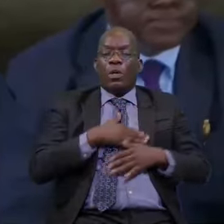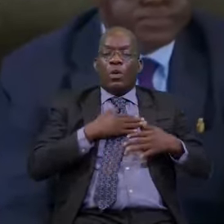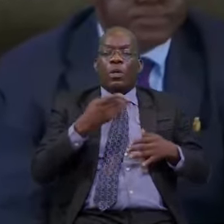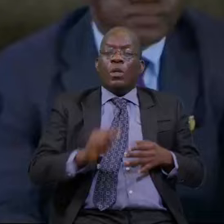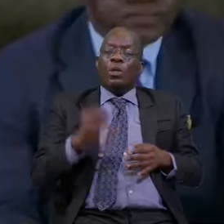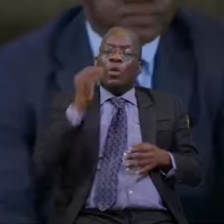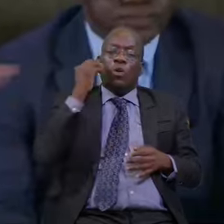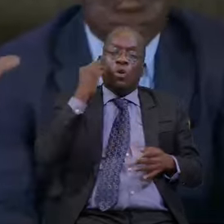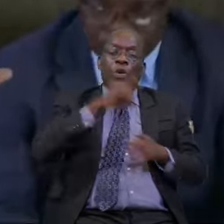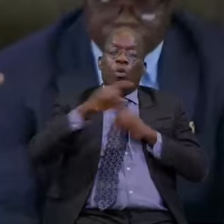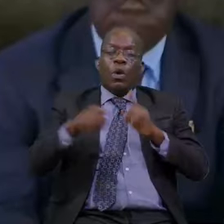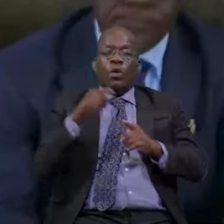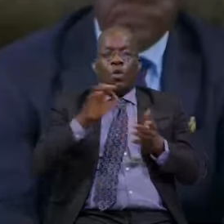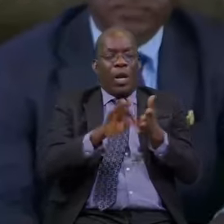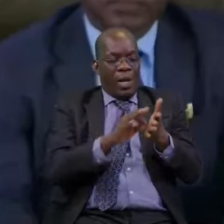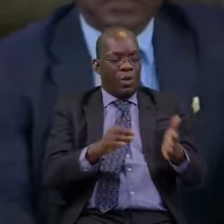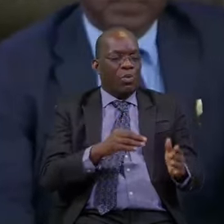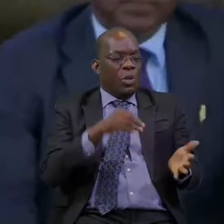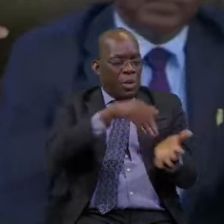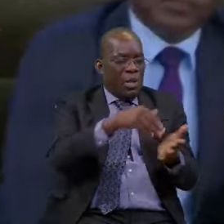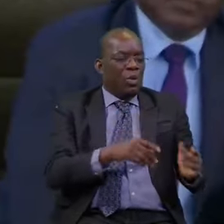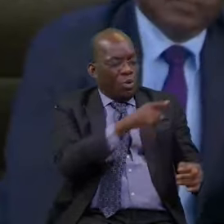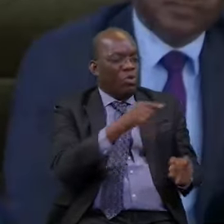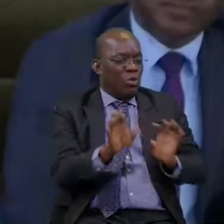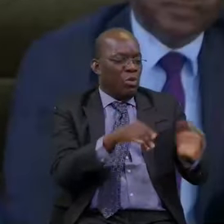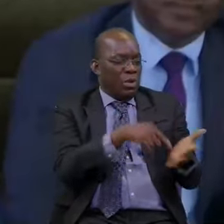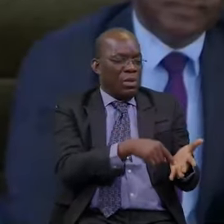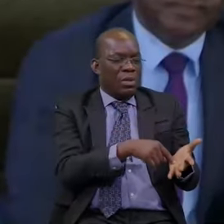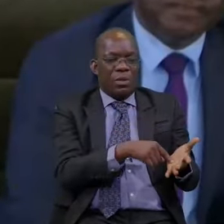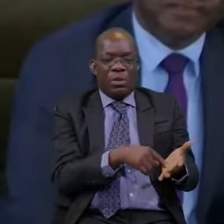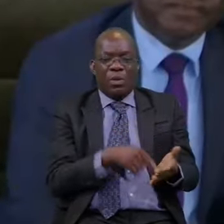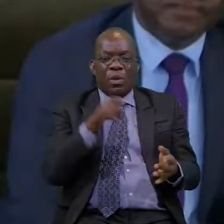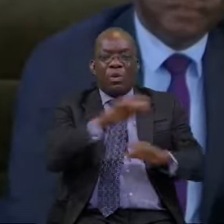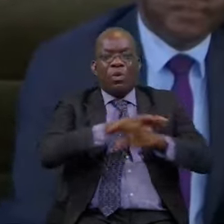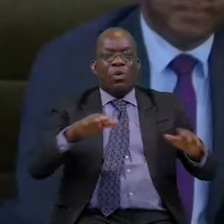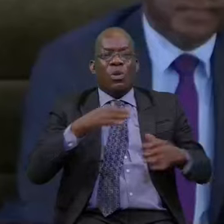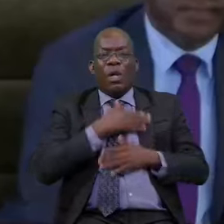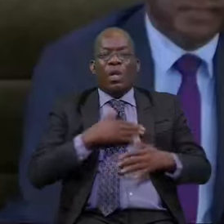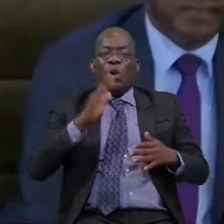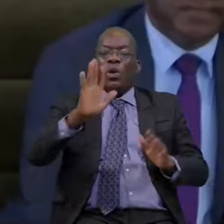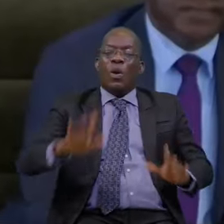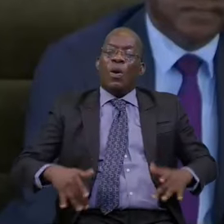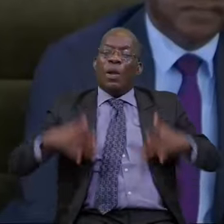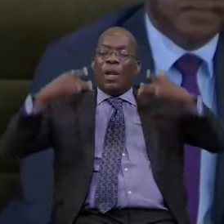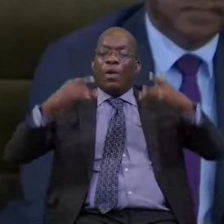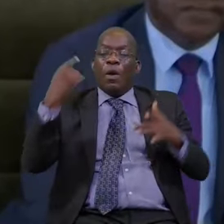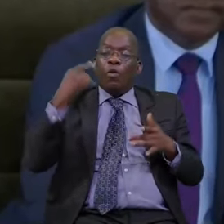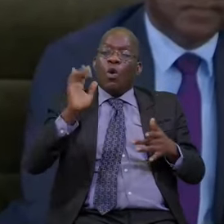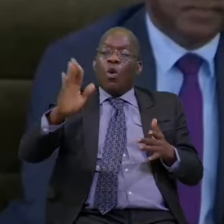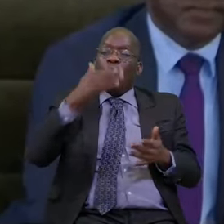foyer lorsque vous comptez, elle a fait ceci, elle a fait cela. Vous n'allez pas jouir de votre vie.